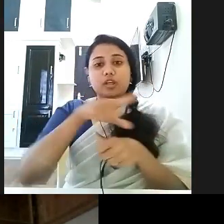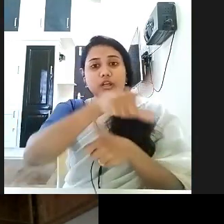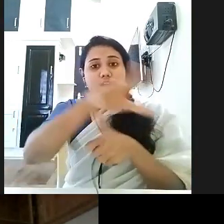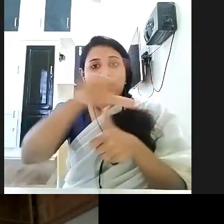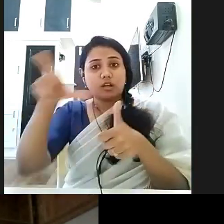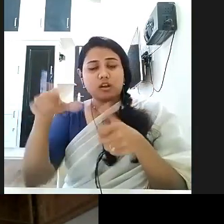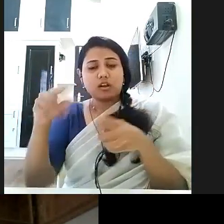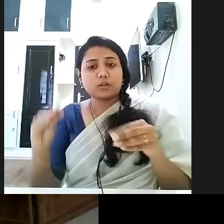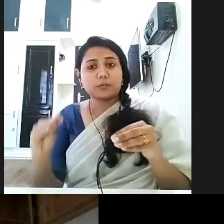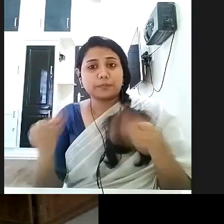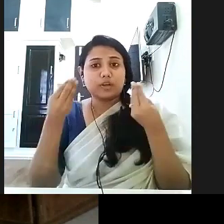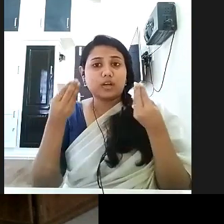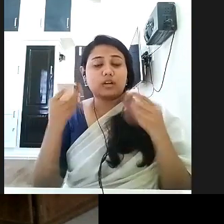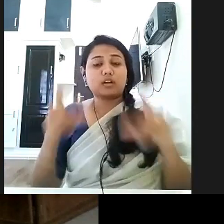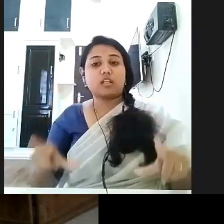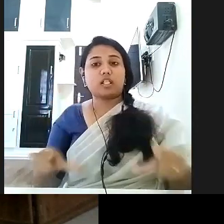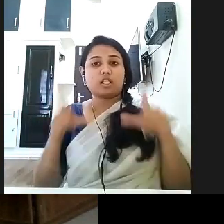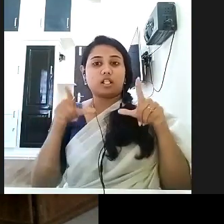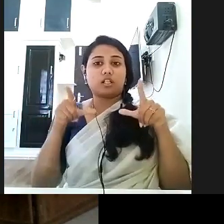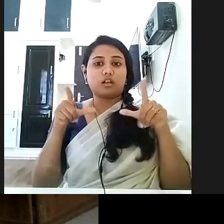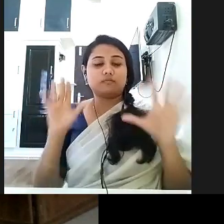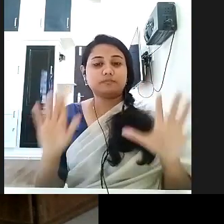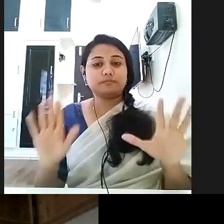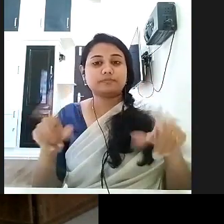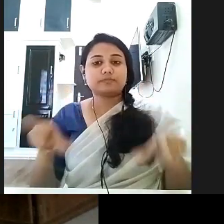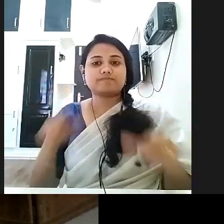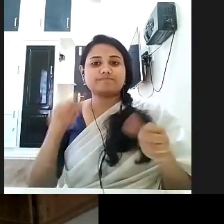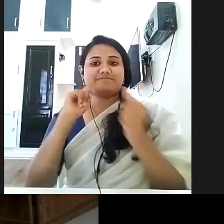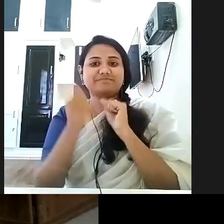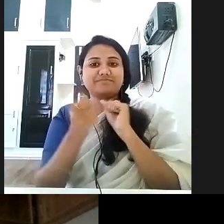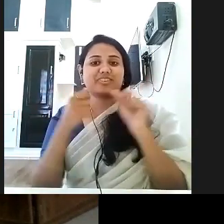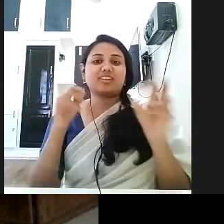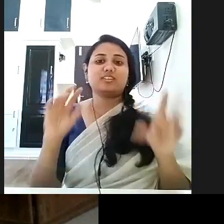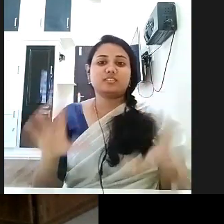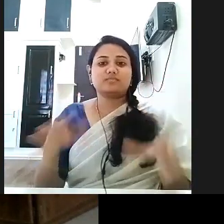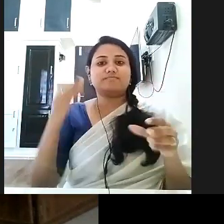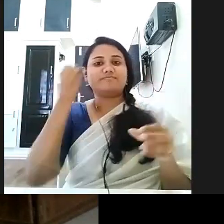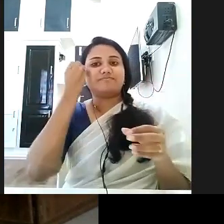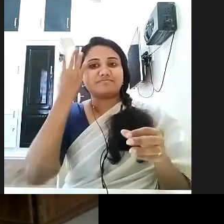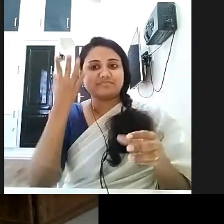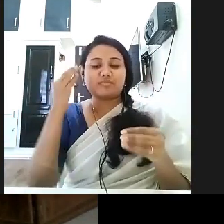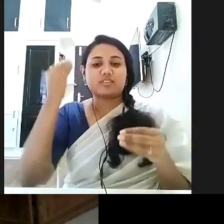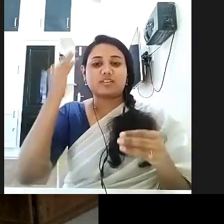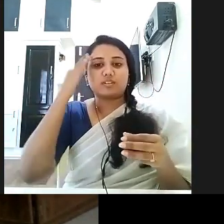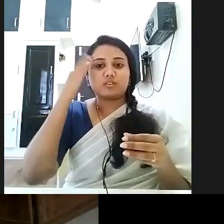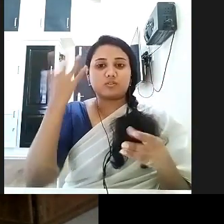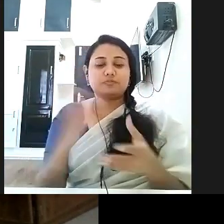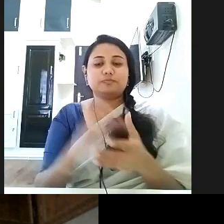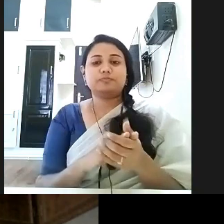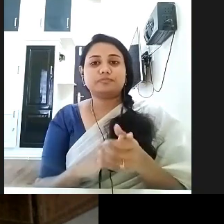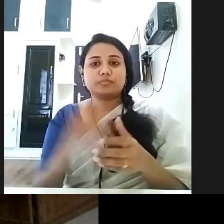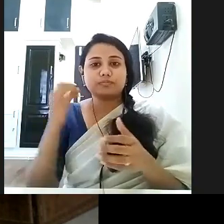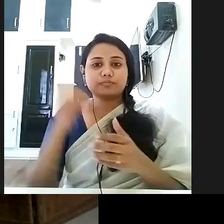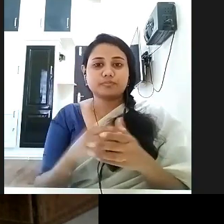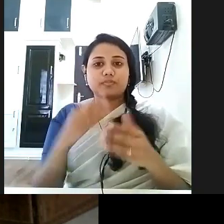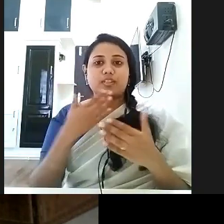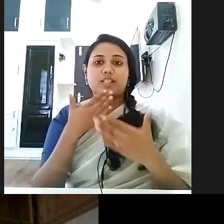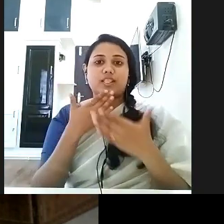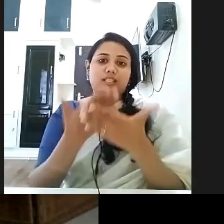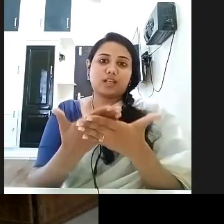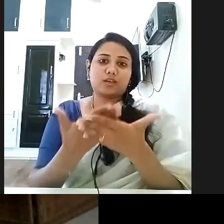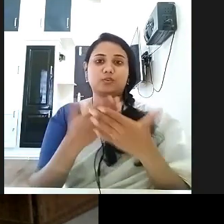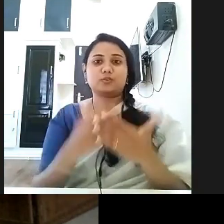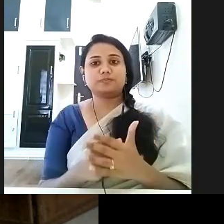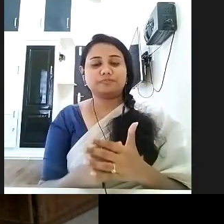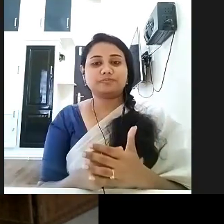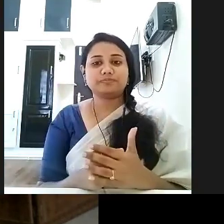ബെറ്റർ ലൈഫ് ഉണ്ടാക്കാൻ പറ്റും എന്നുള്ള ഒരു അറിവ് അതൊരു വളരെ നല്ല കാര്യമാണ്. താങ്ക് യു വെരി മച്ച്. താങ്ക്